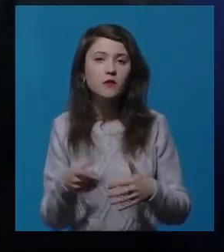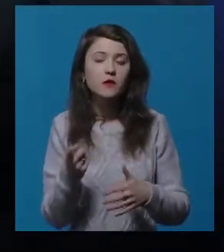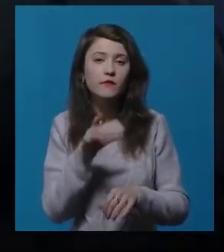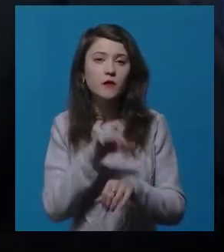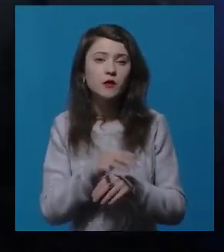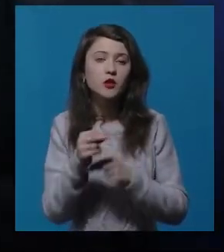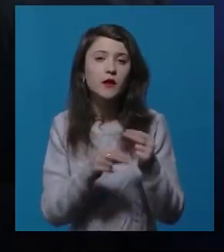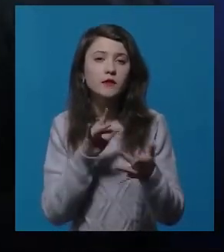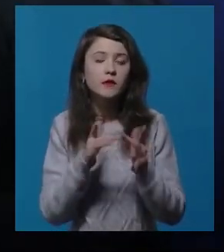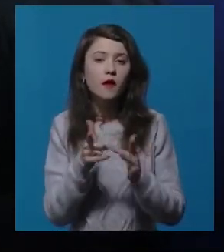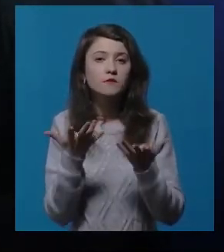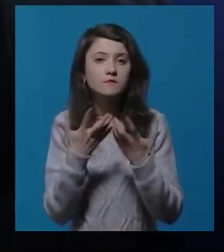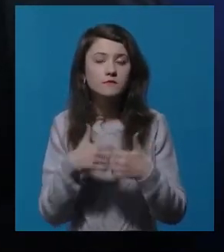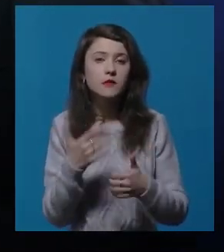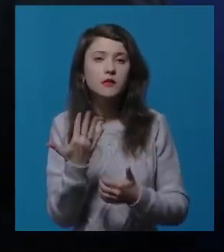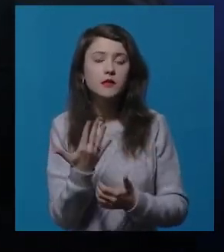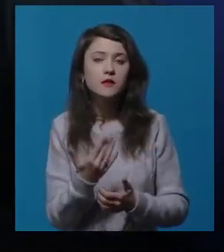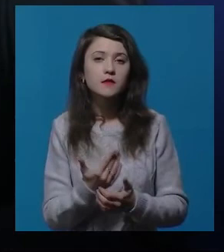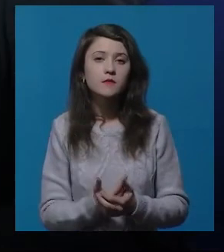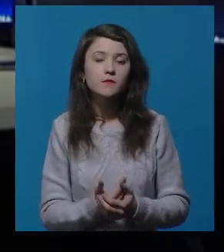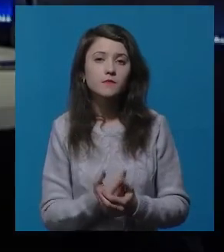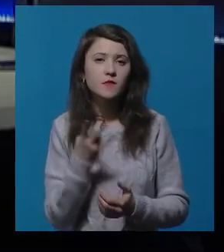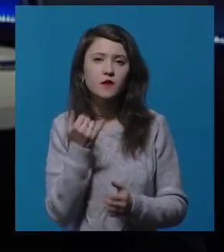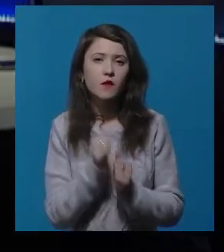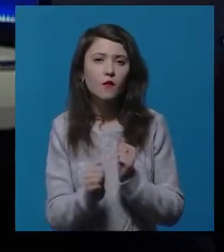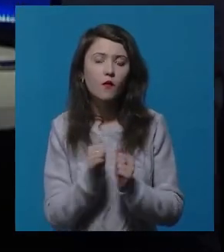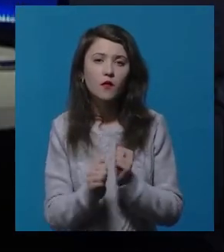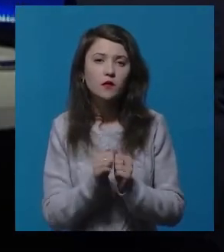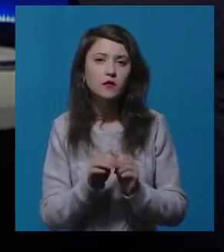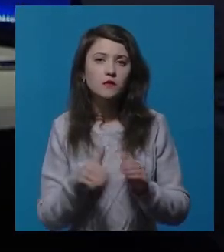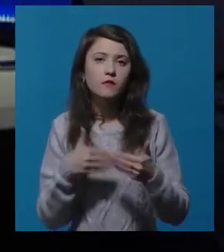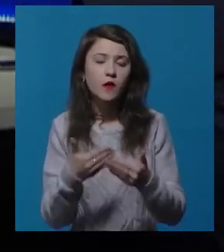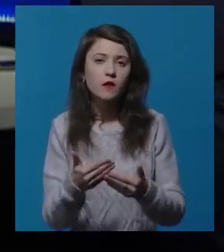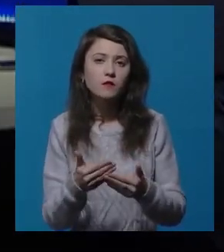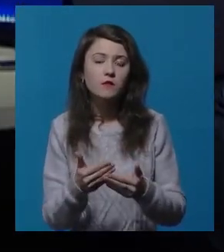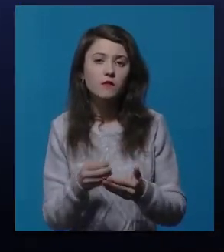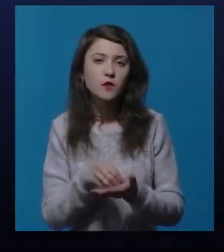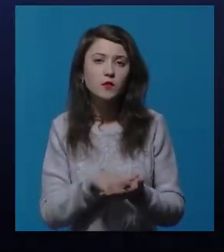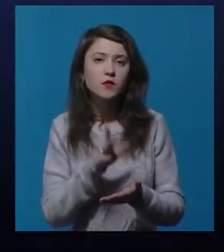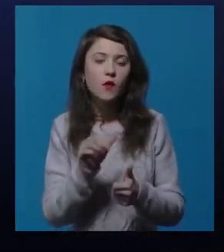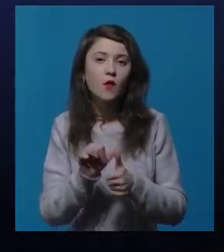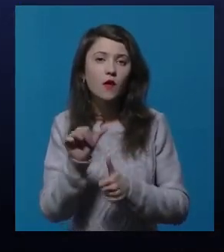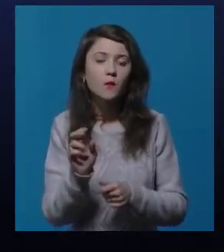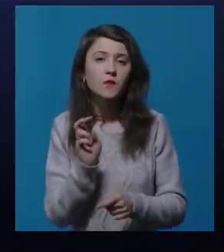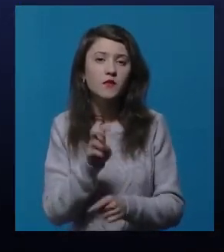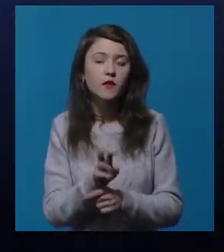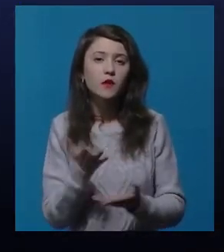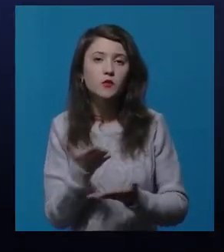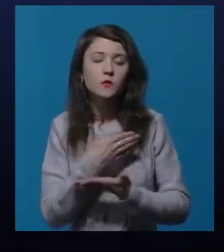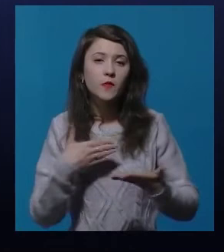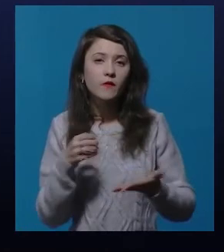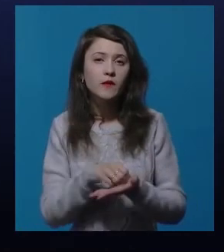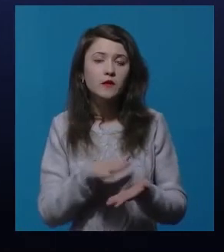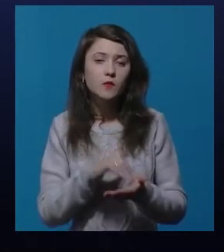вам через інтернет, через соціальні мережі? Ні, кожне звернення фіксується як окреме звернення. І якщо ми фіксуємо і